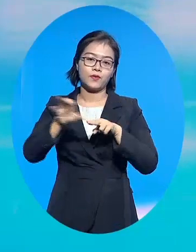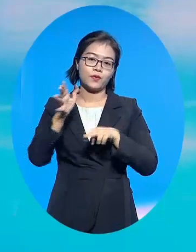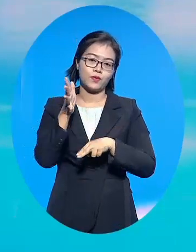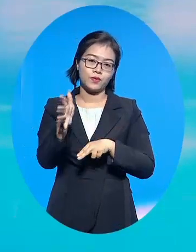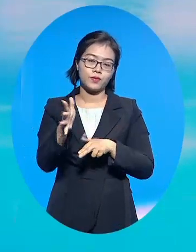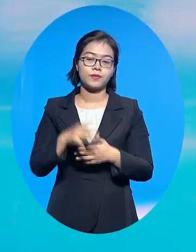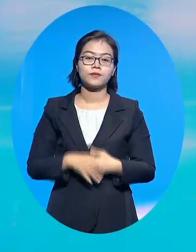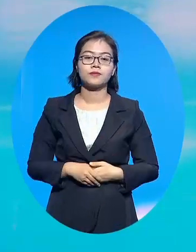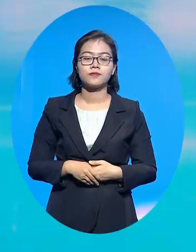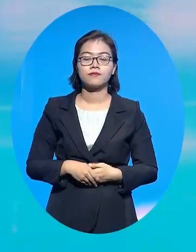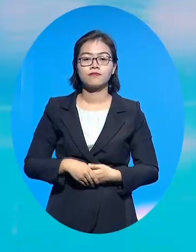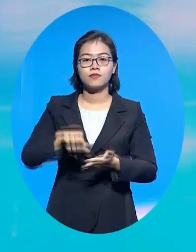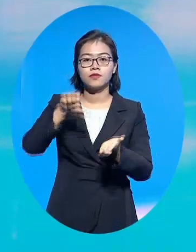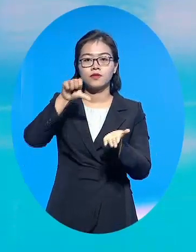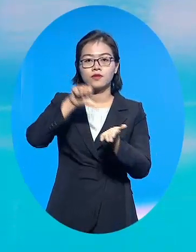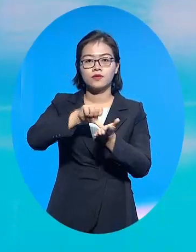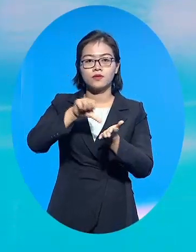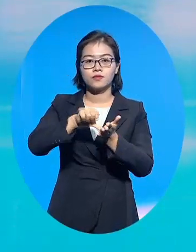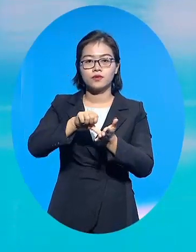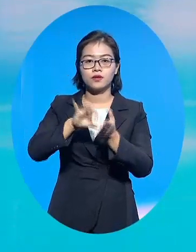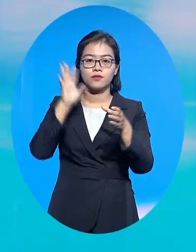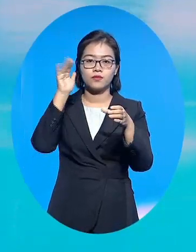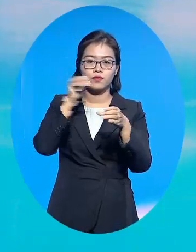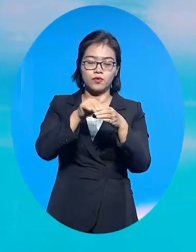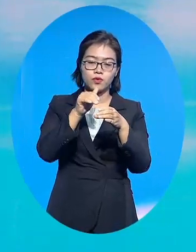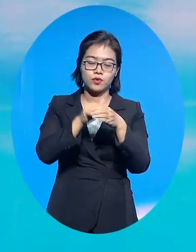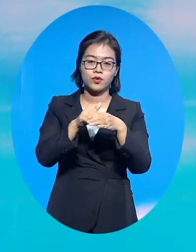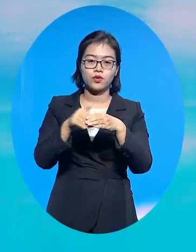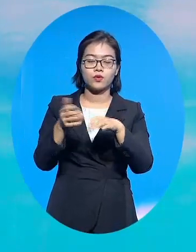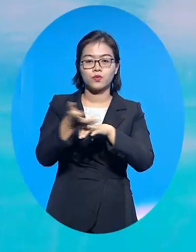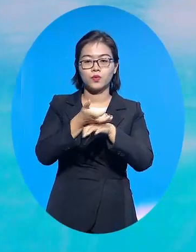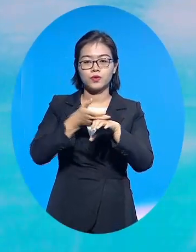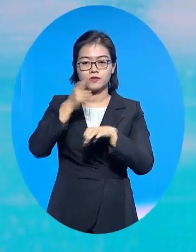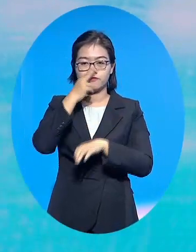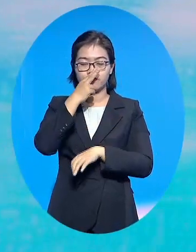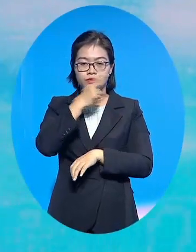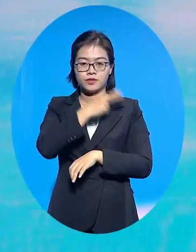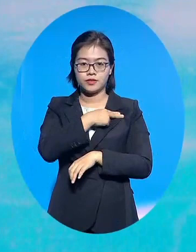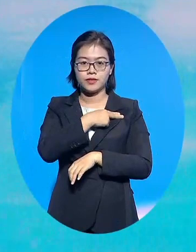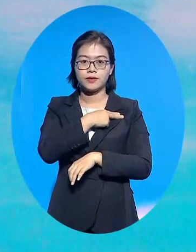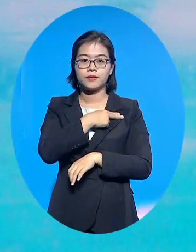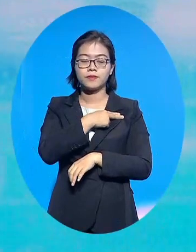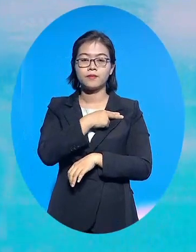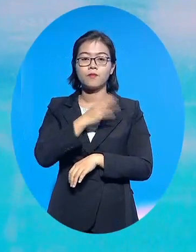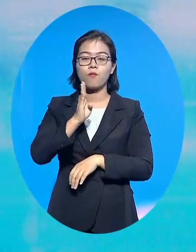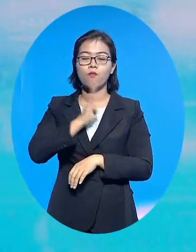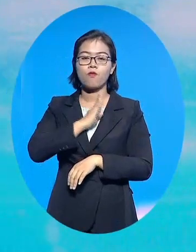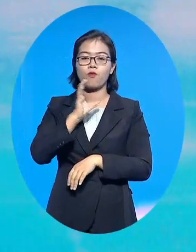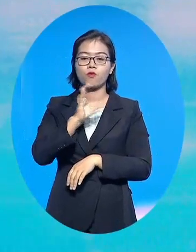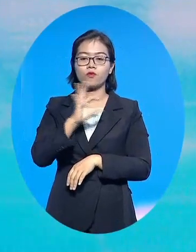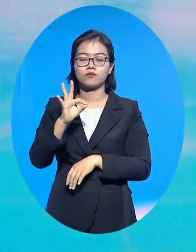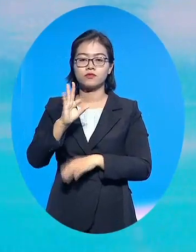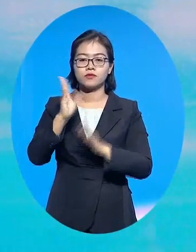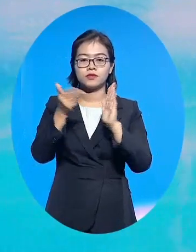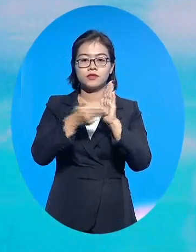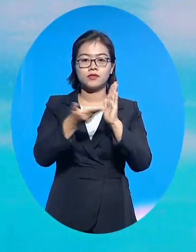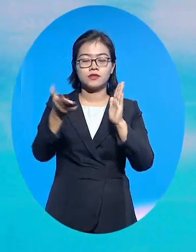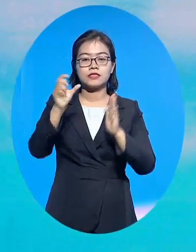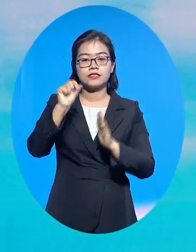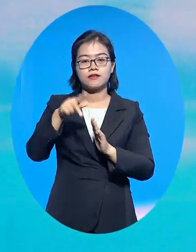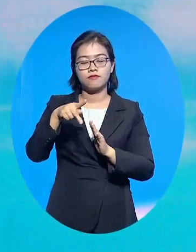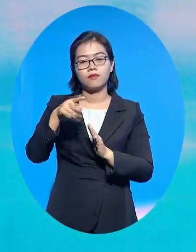tại trung tâm hội nghị Quốc gia Việt Nam Bộ Công thương đã tổ chức lễ công bố sản phẩm đạt thương hiệu quốc gia Việt Nam lần thứ 8